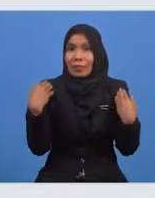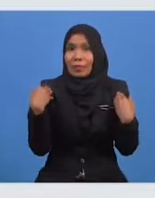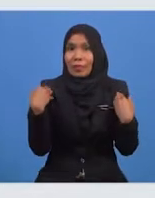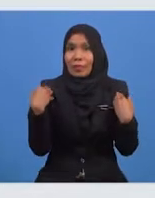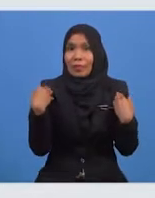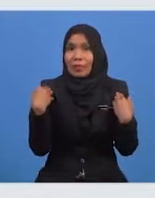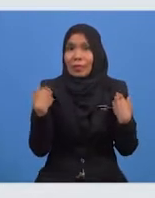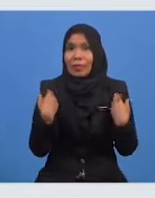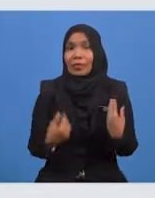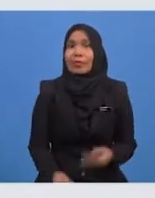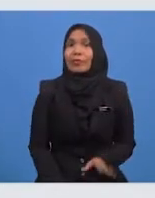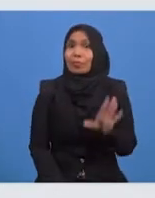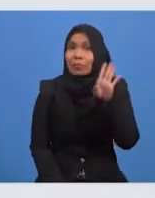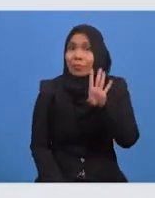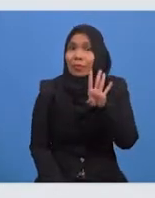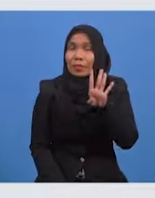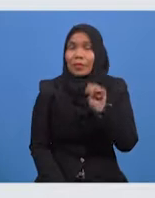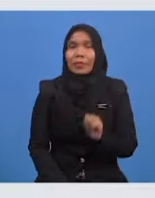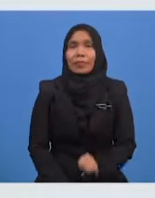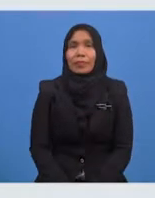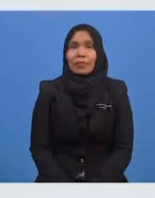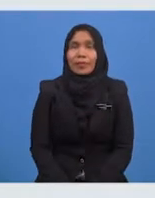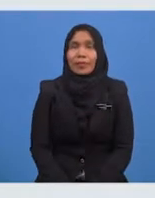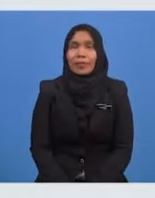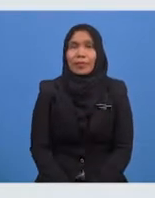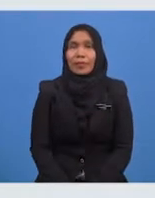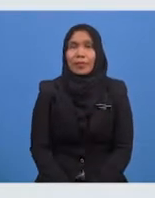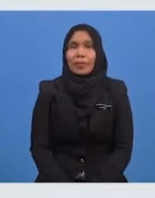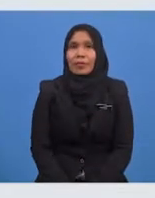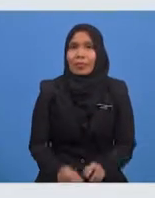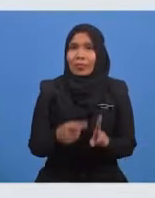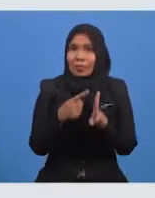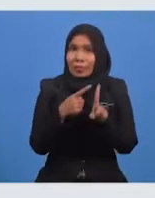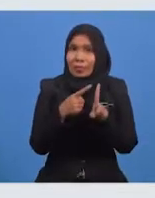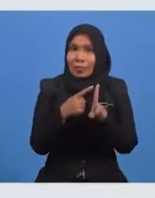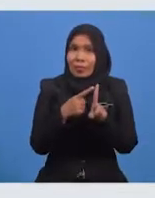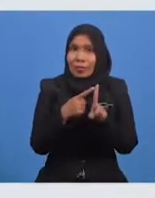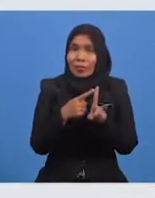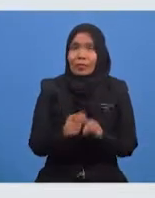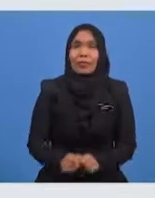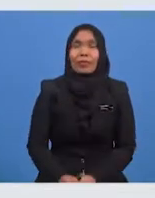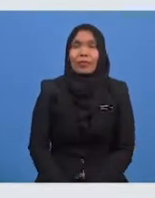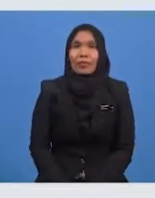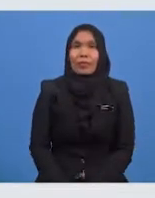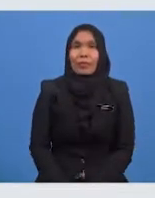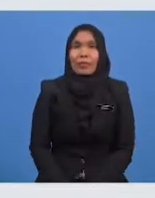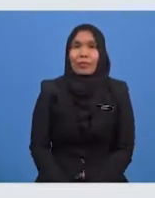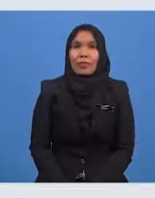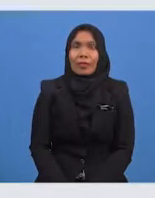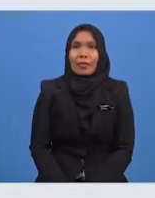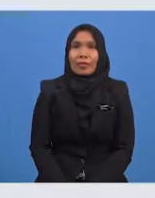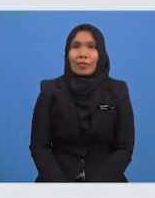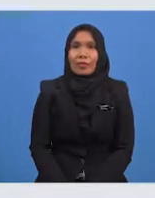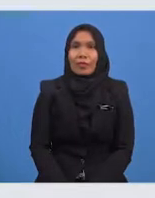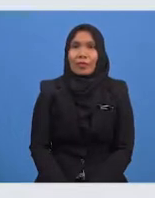pengedaran, promosi dan harga. Yang pertama, elemen produk ialah di mana ia menyatakan